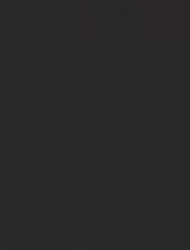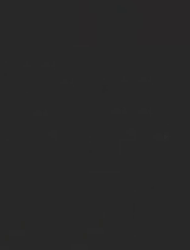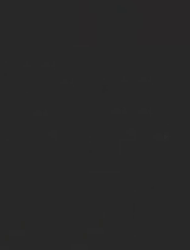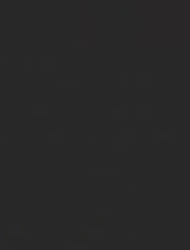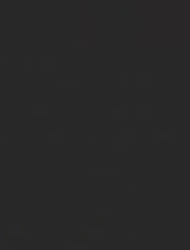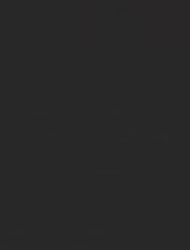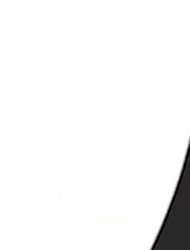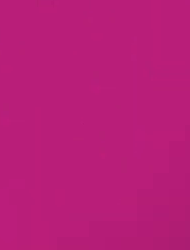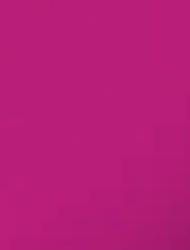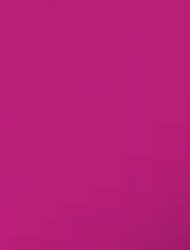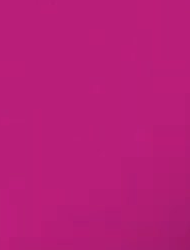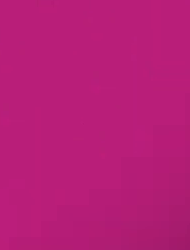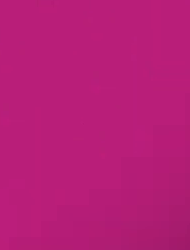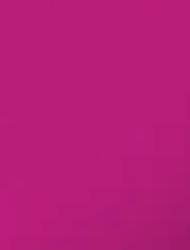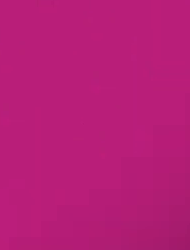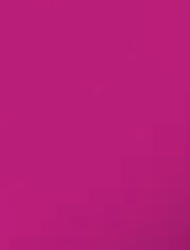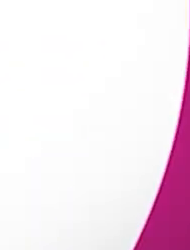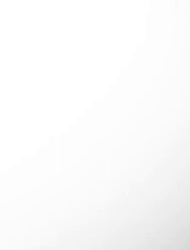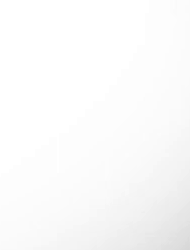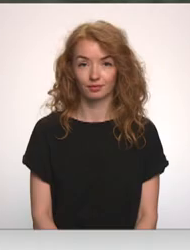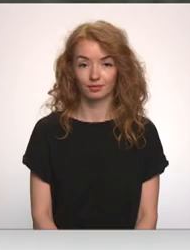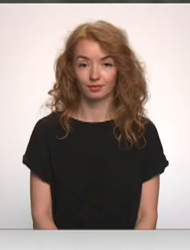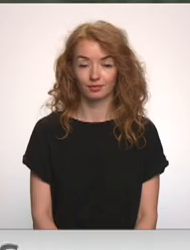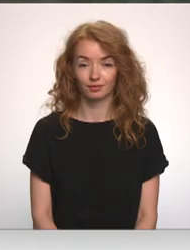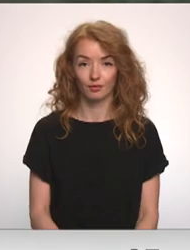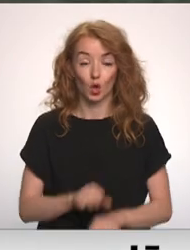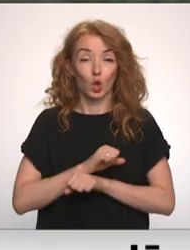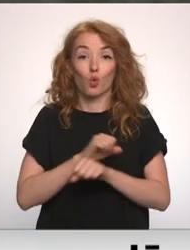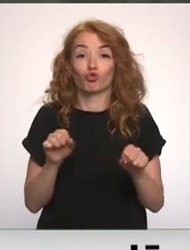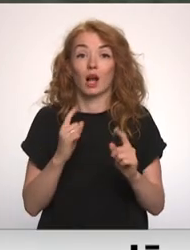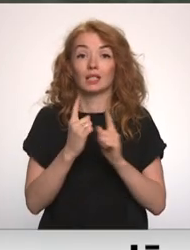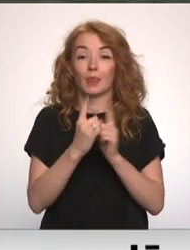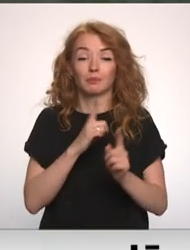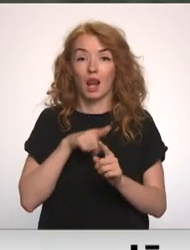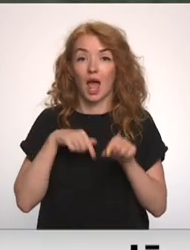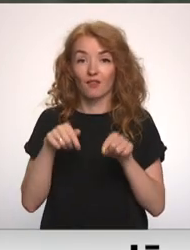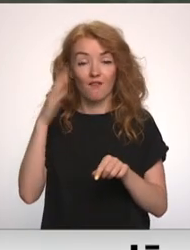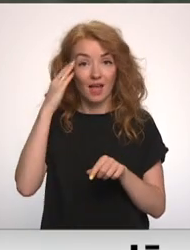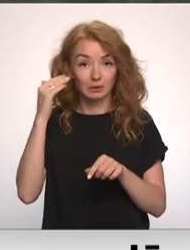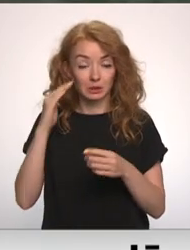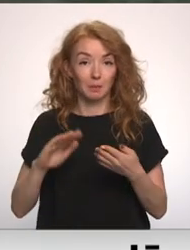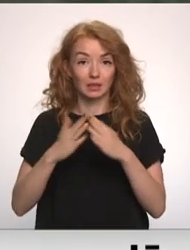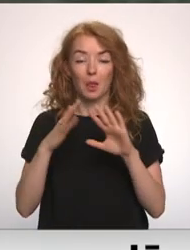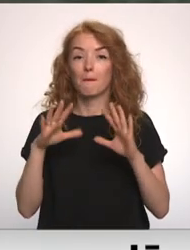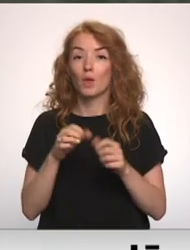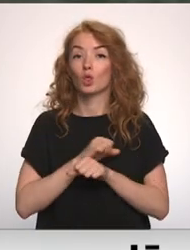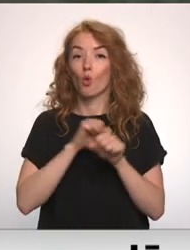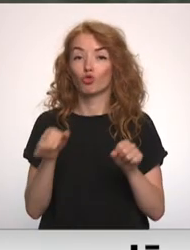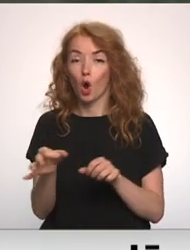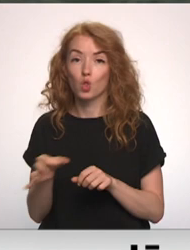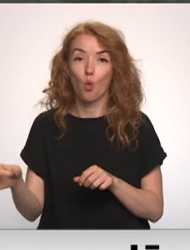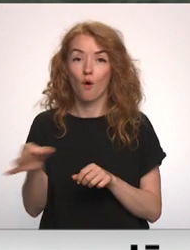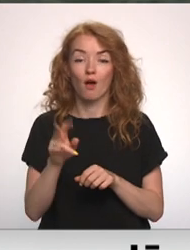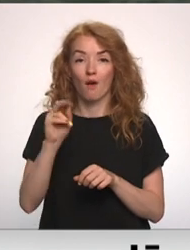Re, viss ēters ir te! Drošākā satiksme Latvijā ir Ventspils pilsētā, bet drošākais